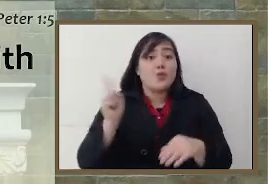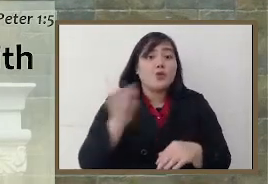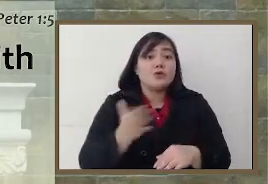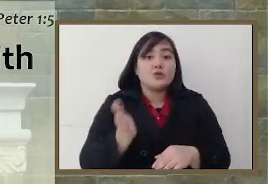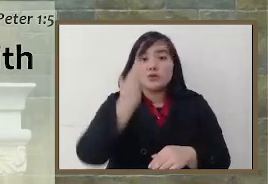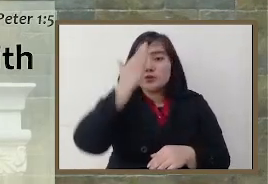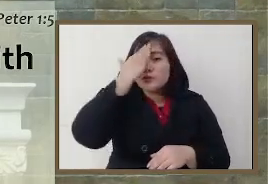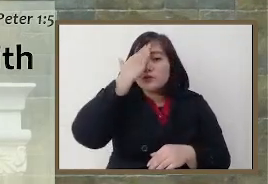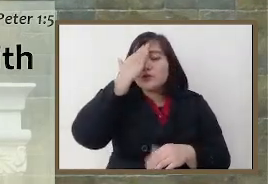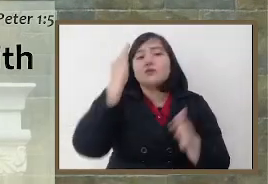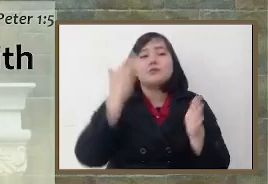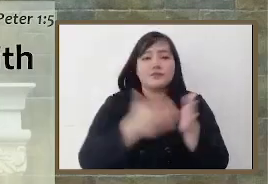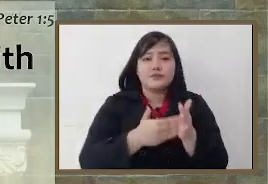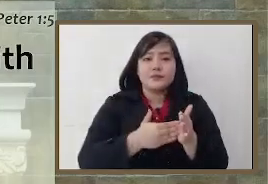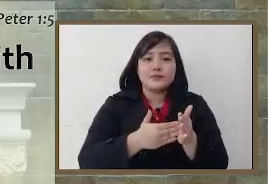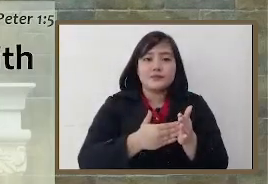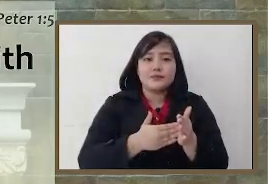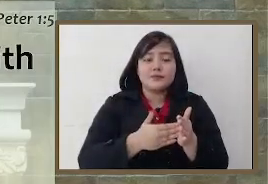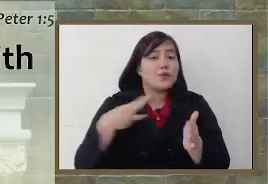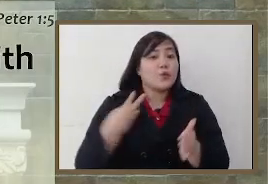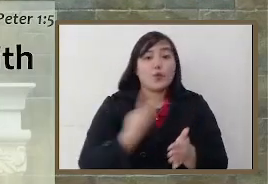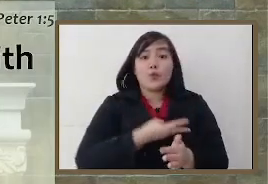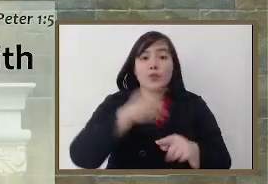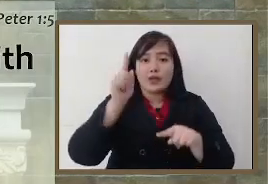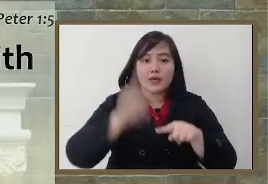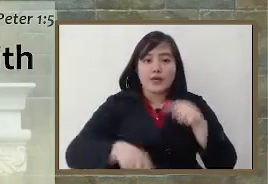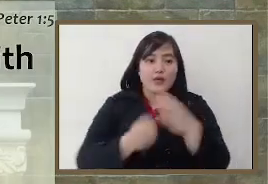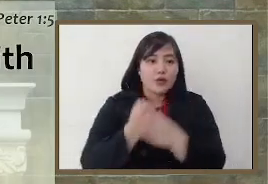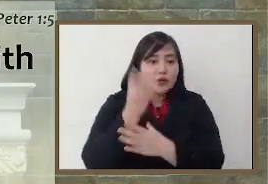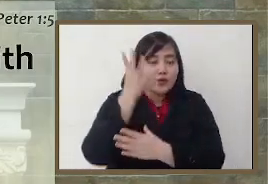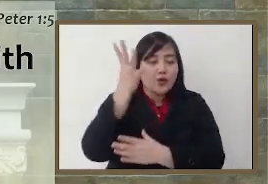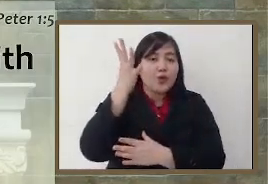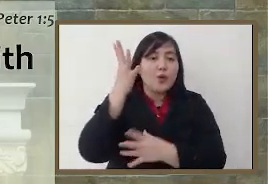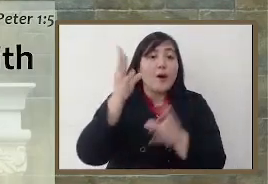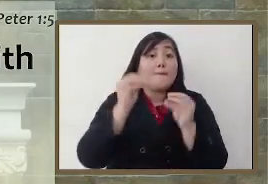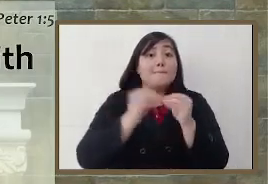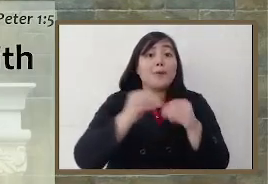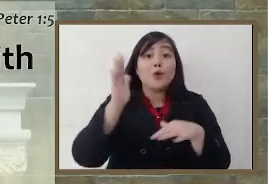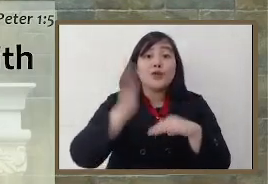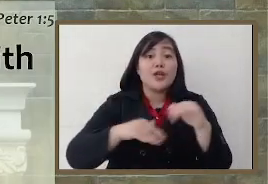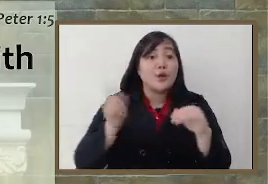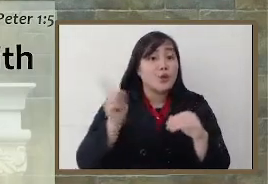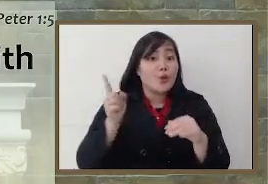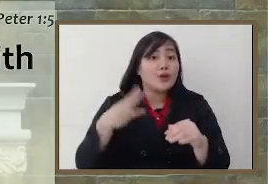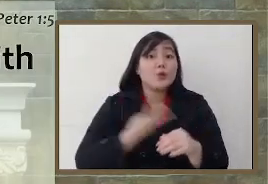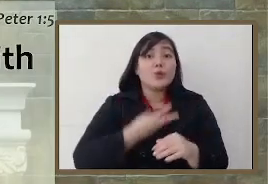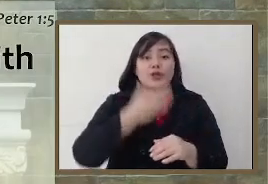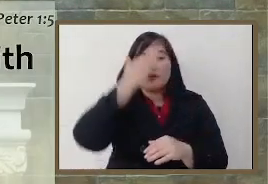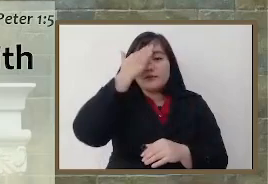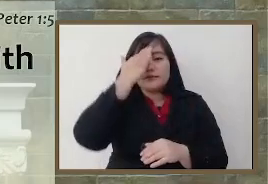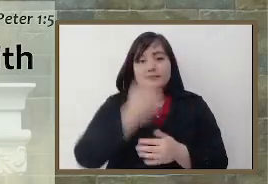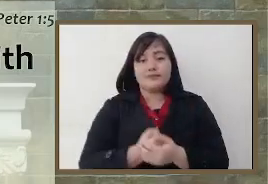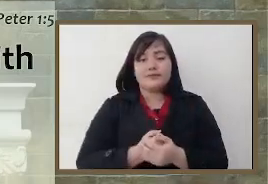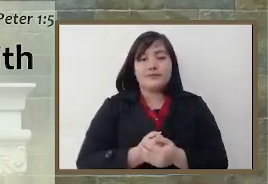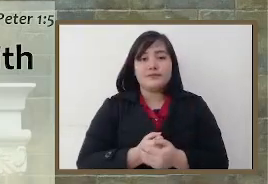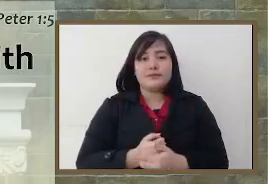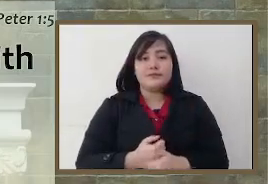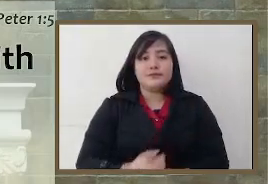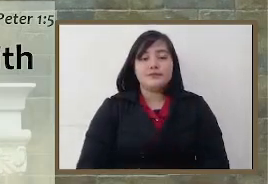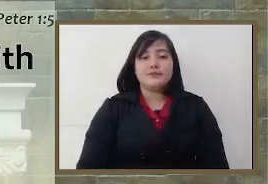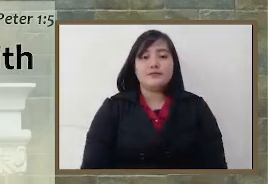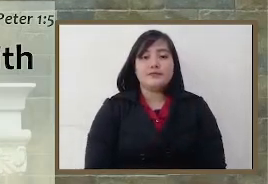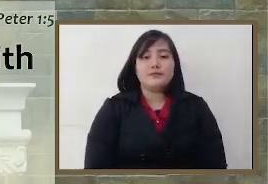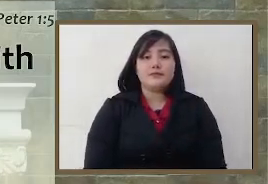Let me say this again. You cannot grow beyond what you know. It is